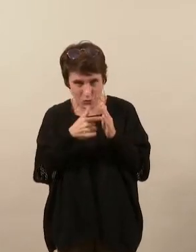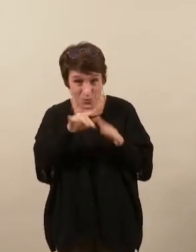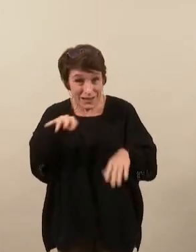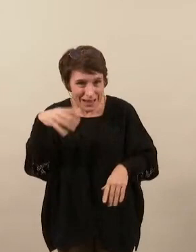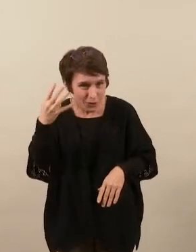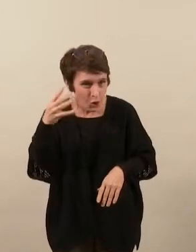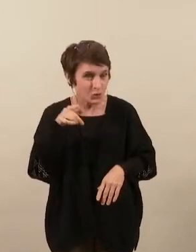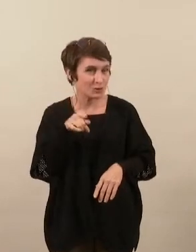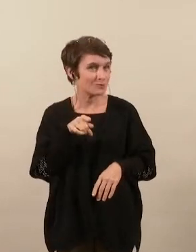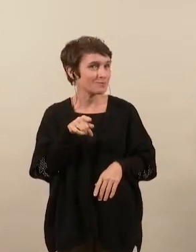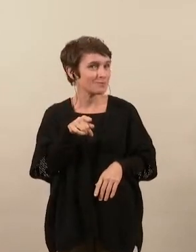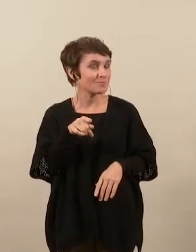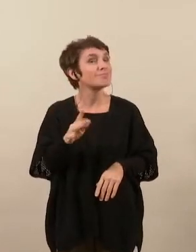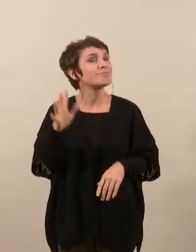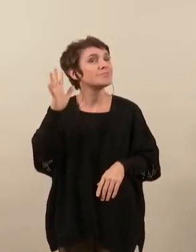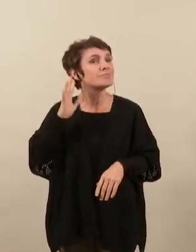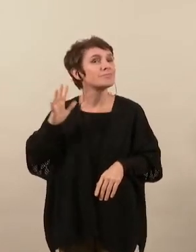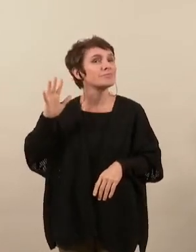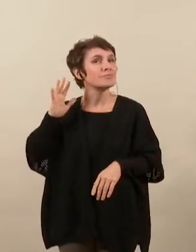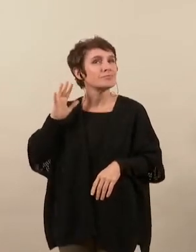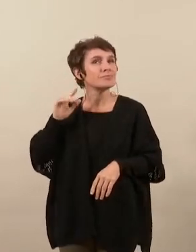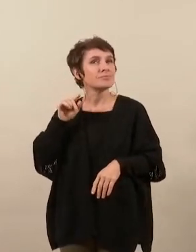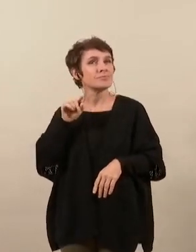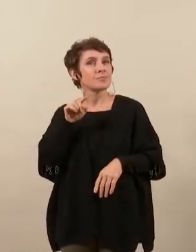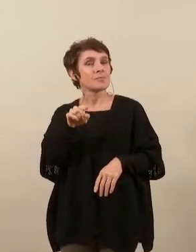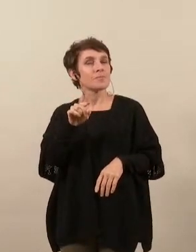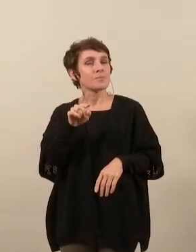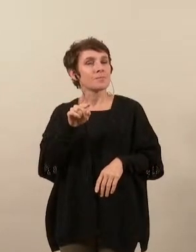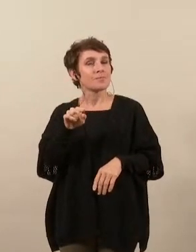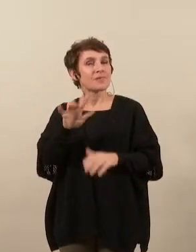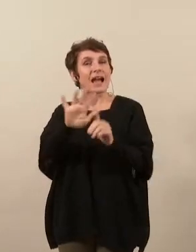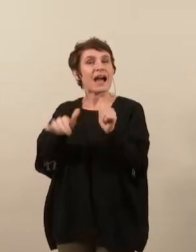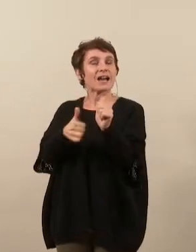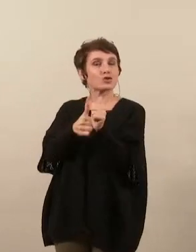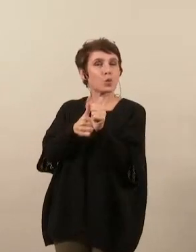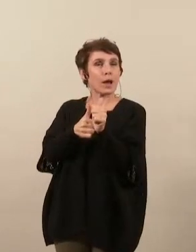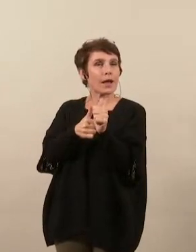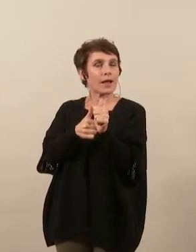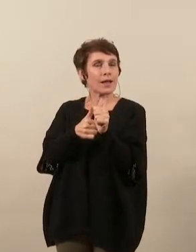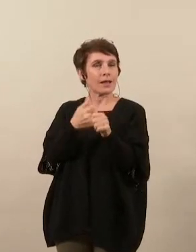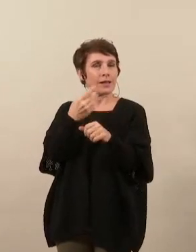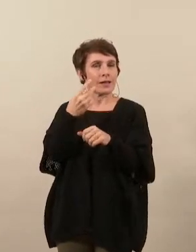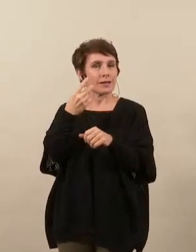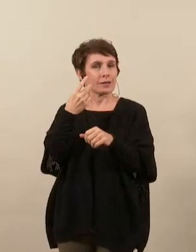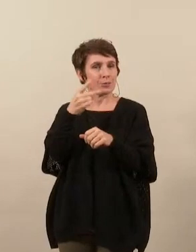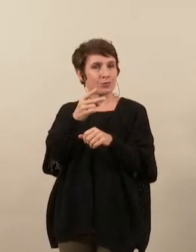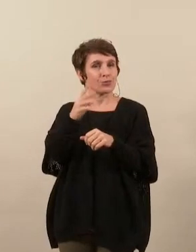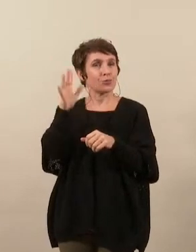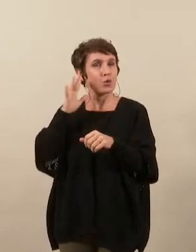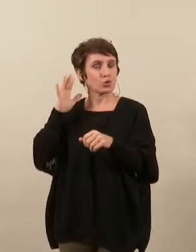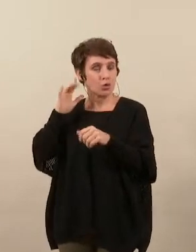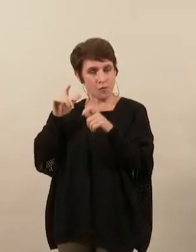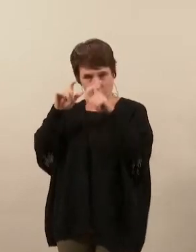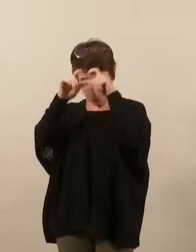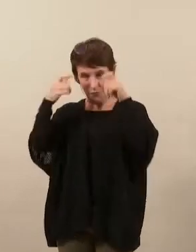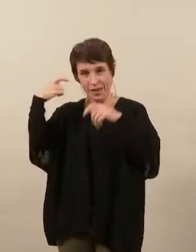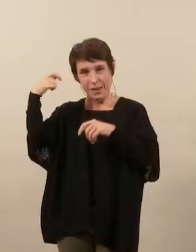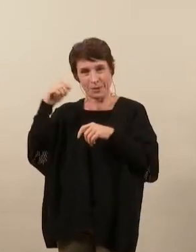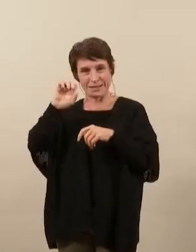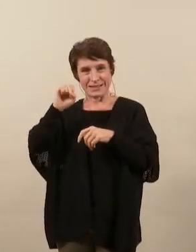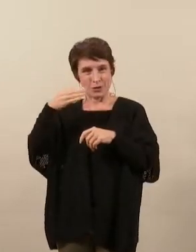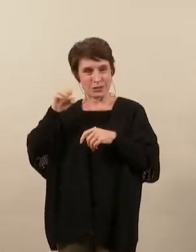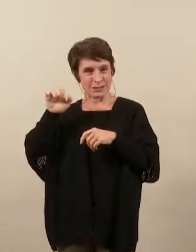vous étiez à l'époque, votre adjoint était à l'époque président du SMAG, ça n'a pas été